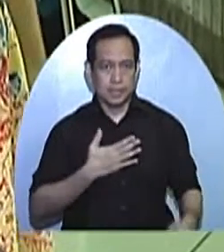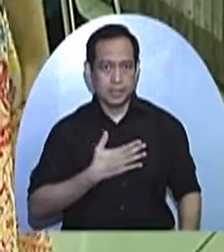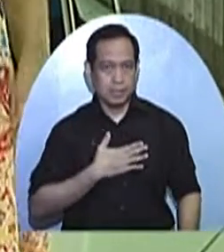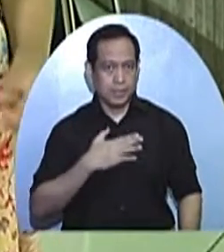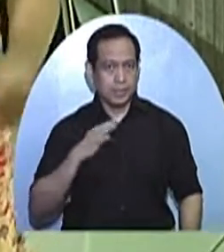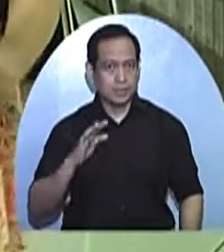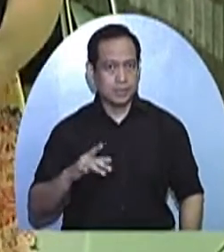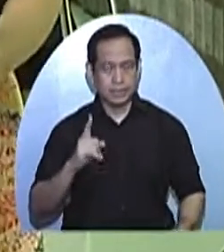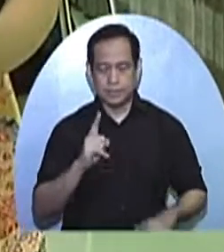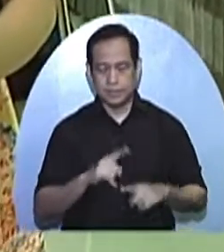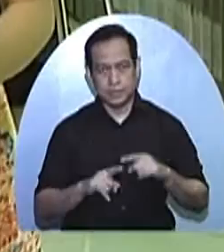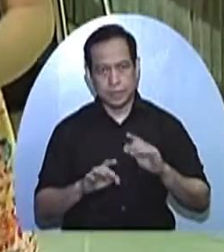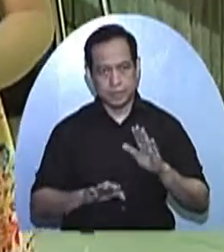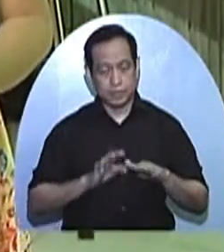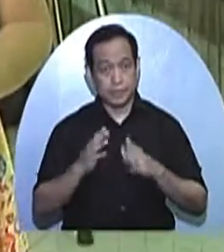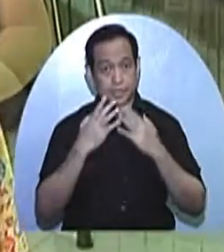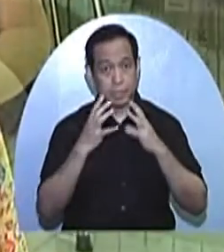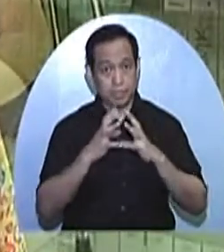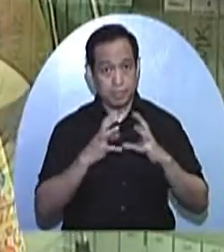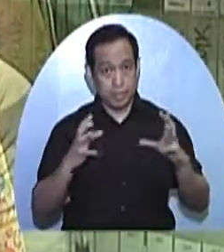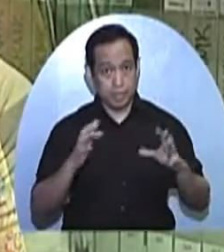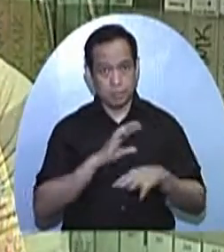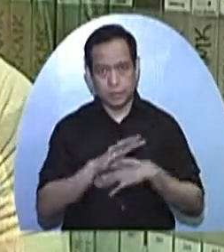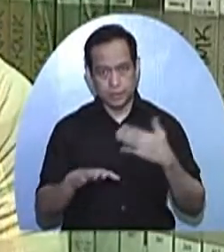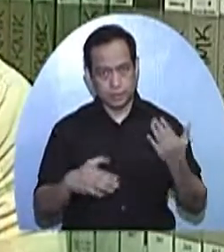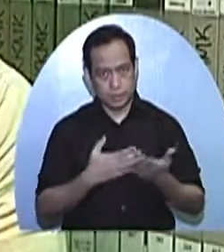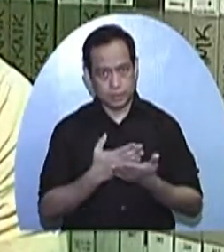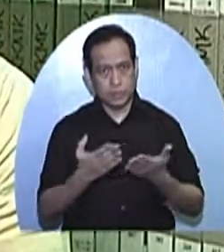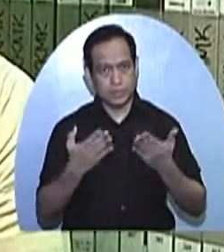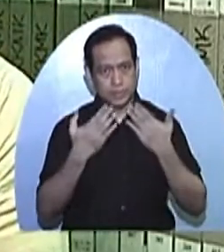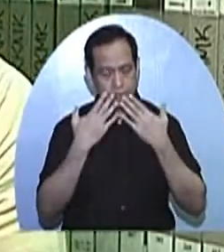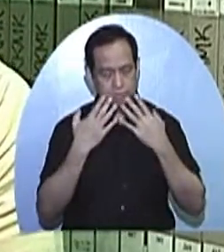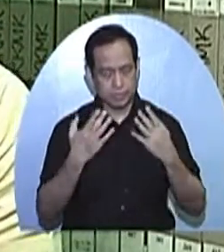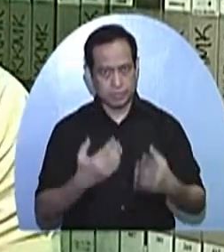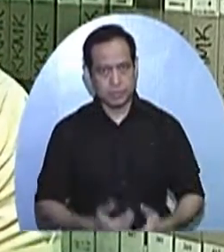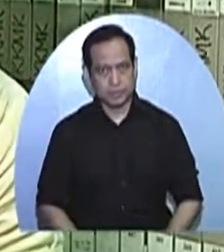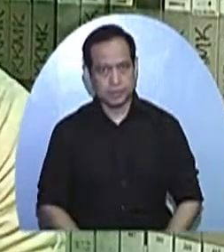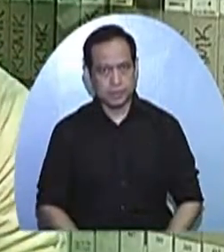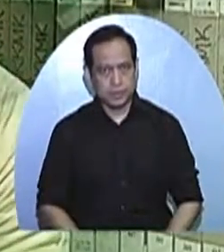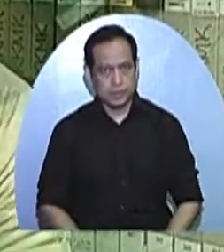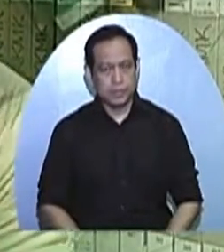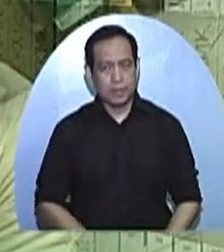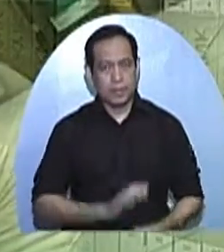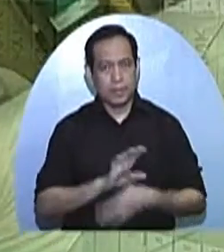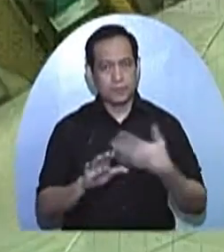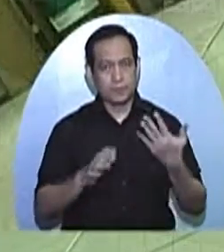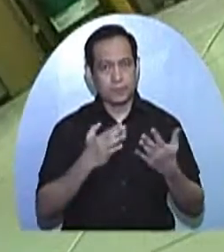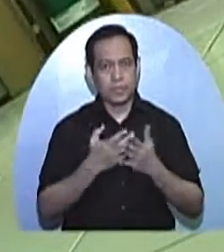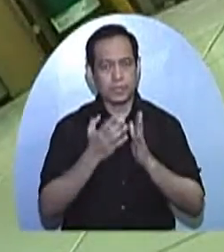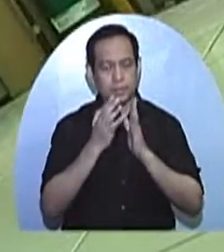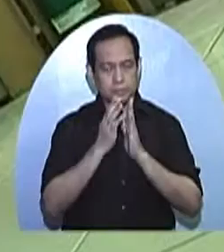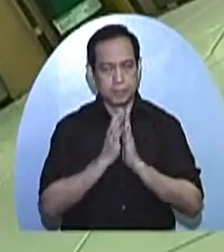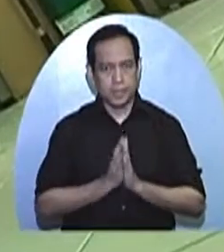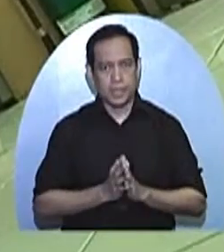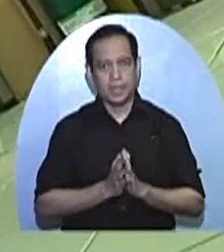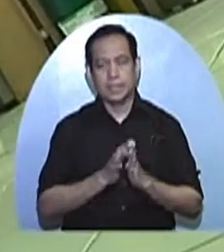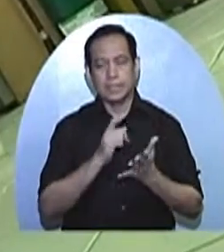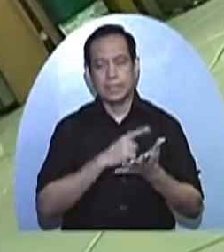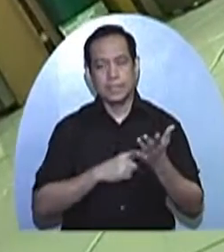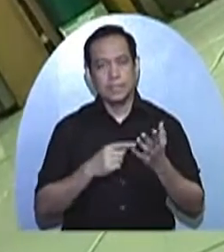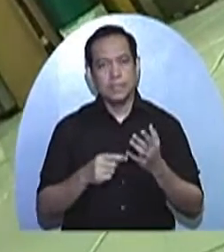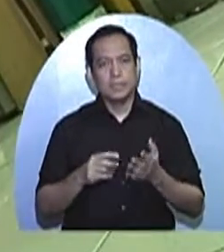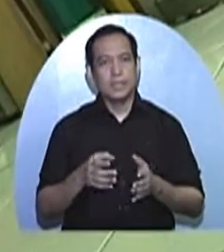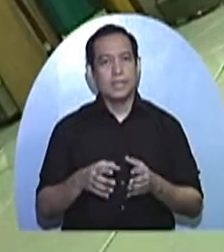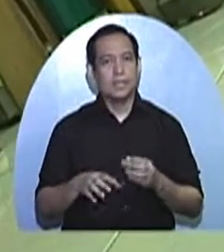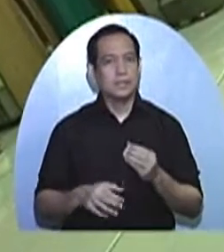ko, hindi pa rin nakakalakad. Maraming salamat po sa lahat. Maraming salamat po. Sa lahat ng nanalangin at